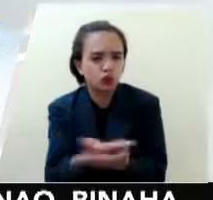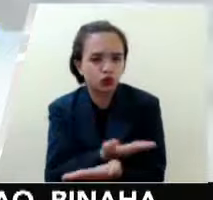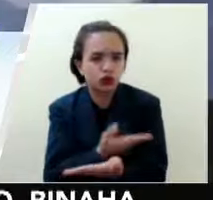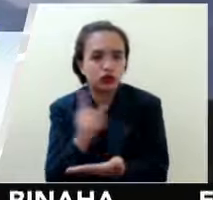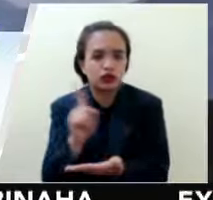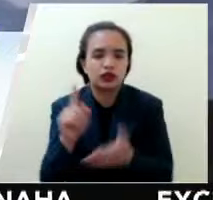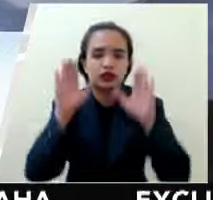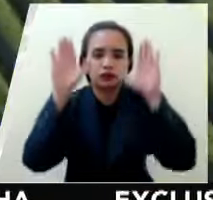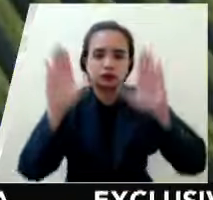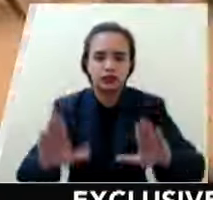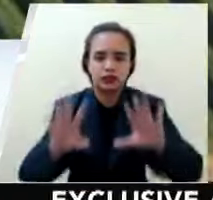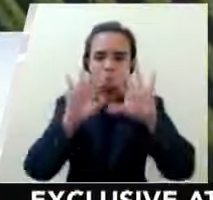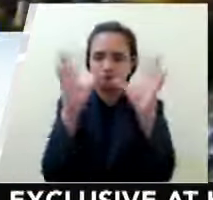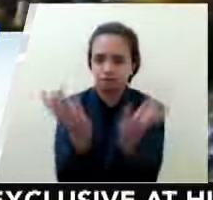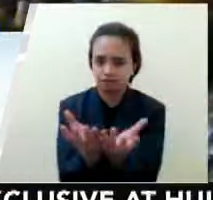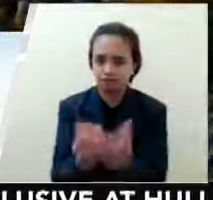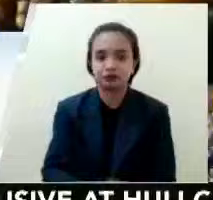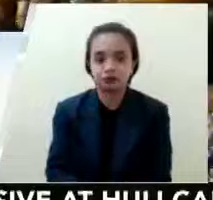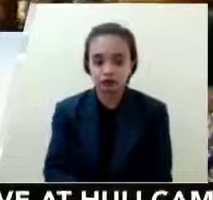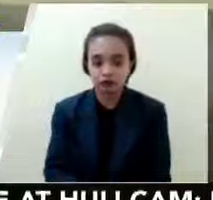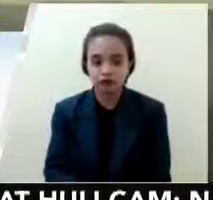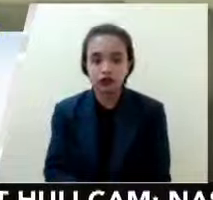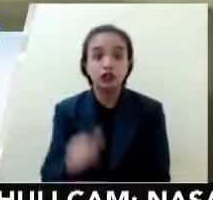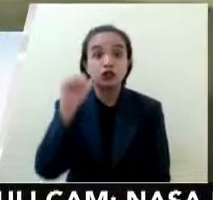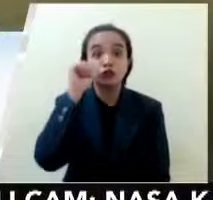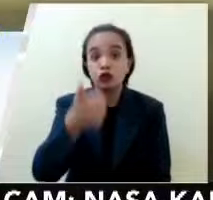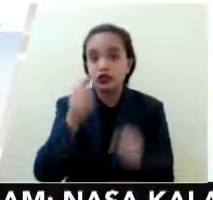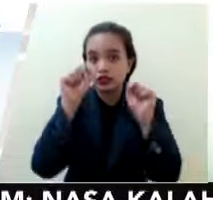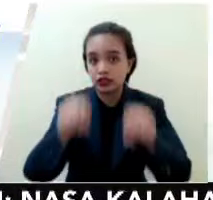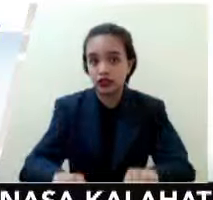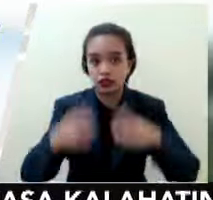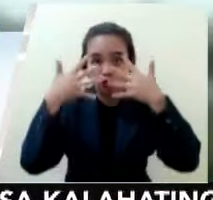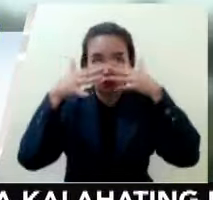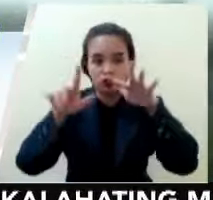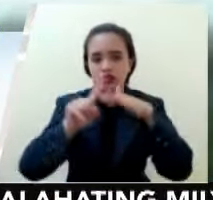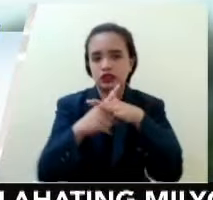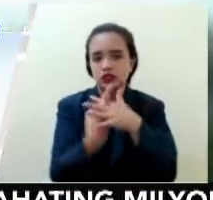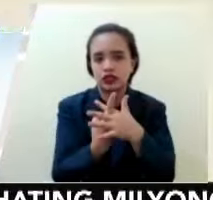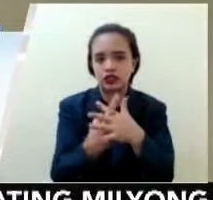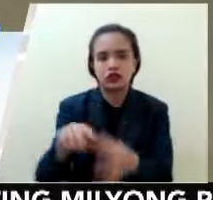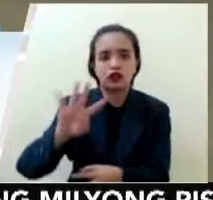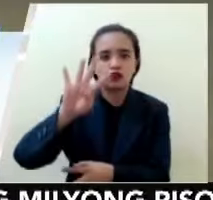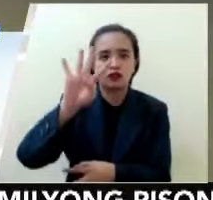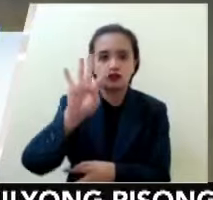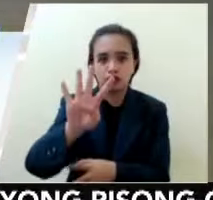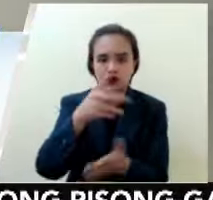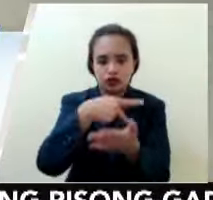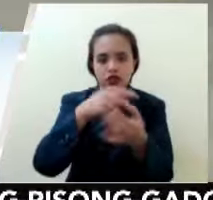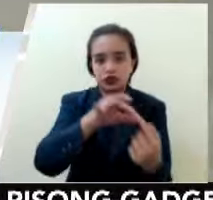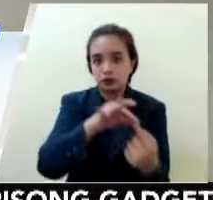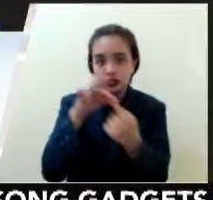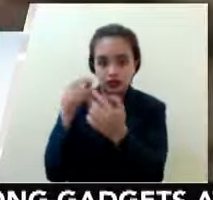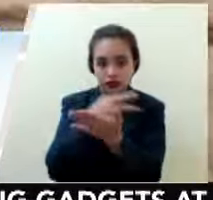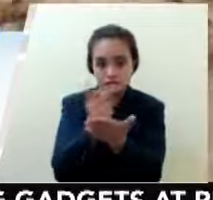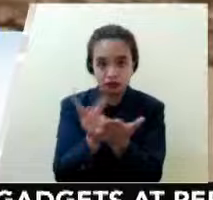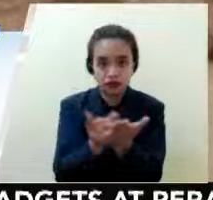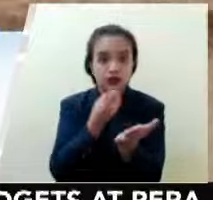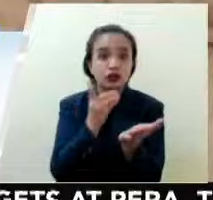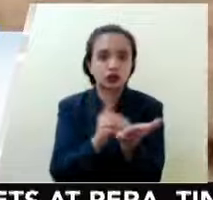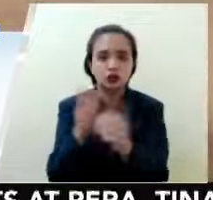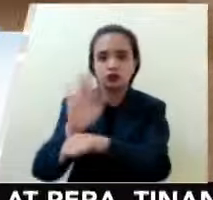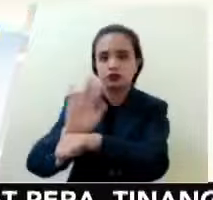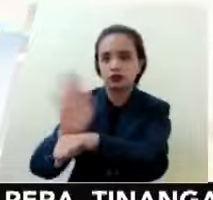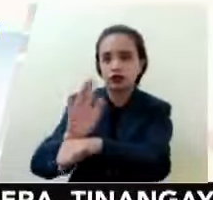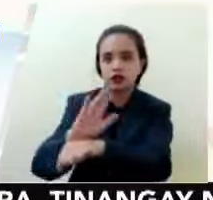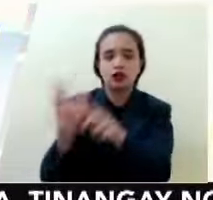Earth. Ang kalikasan. Bukas mapapanood ang simula ng 4-part special nature documentary na World's Deadliest